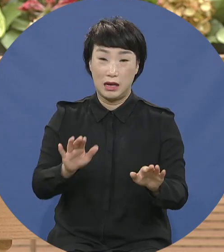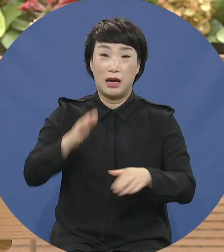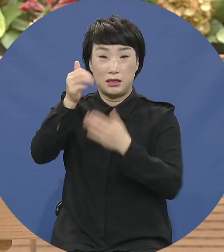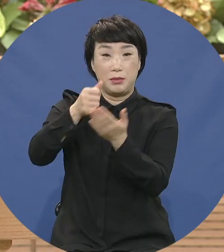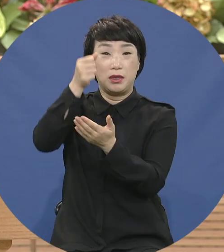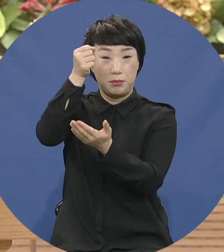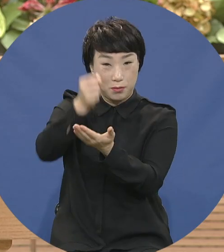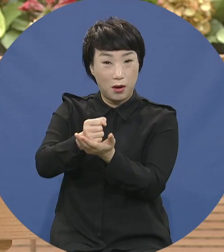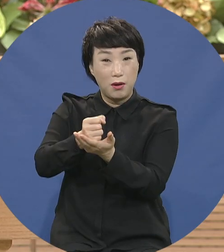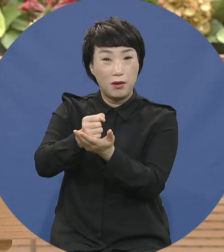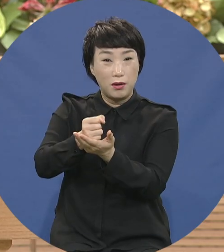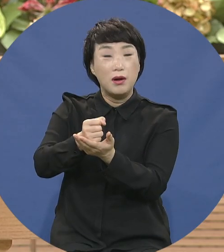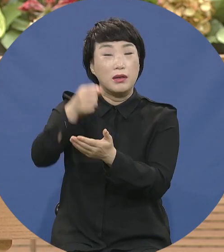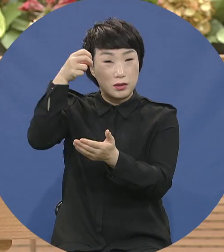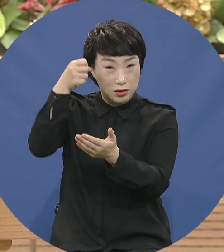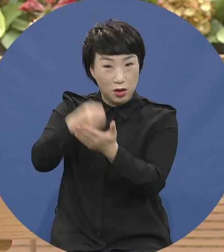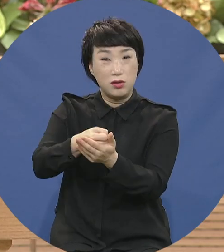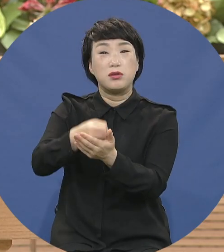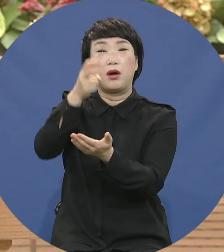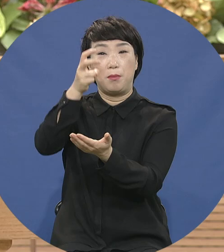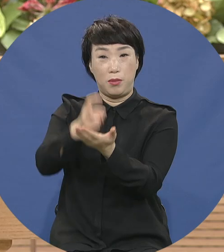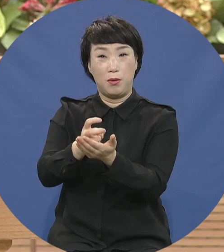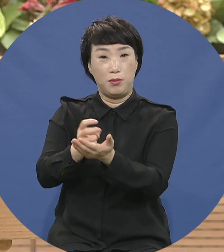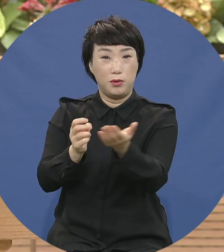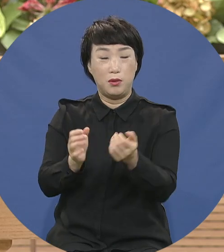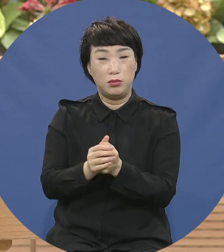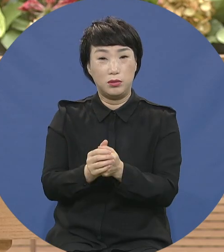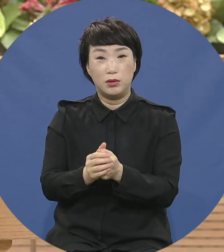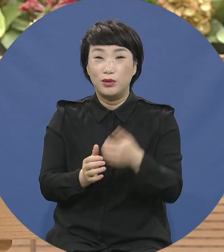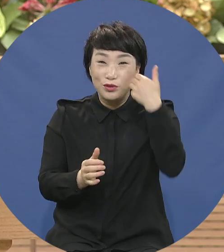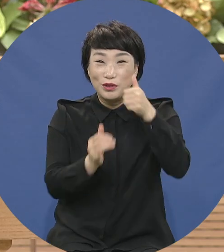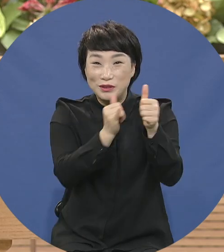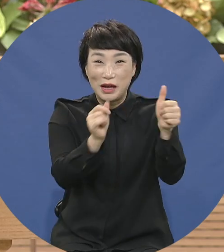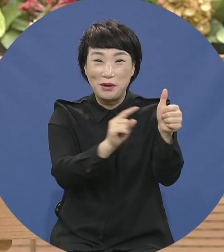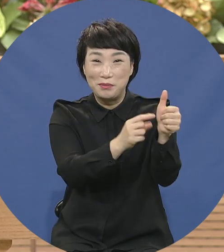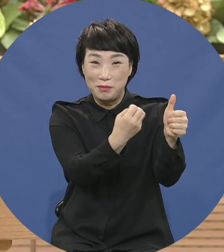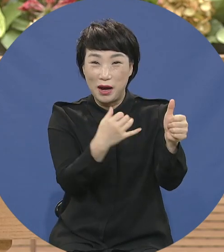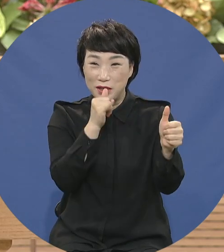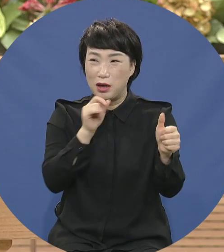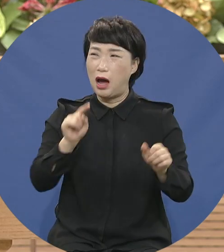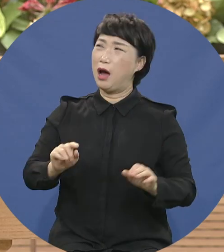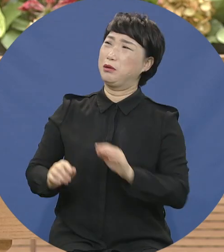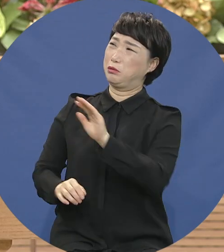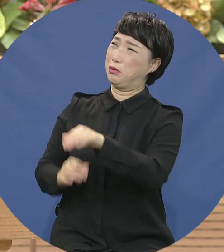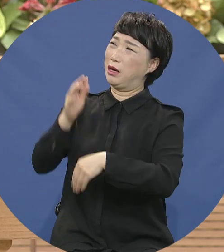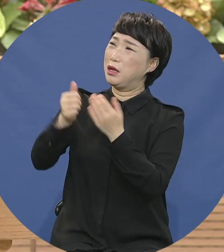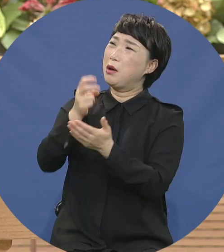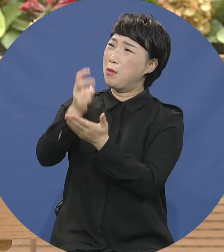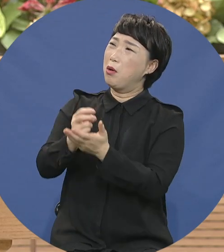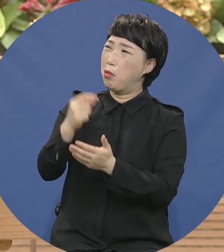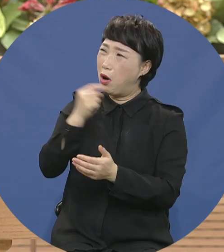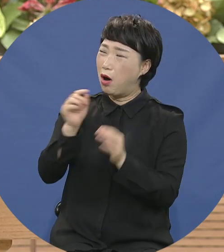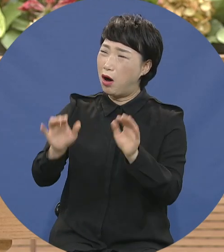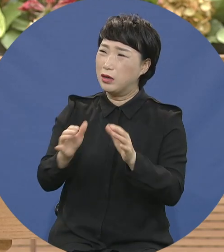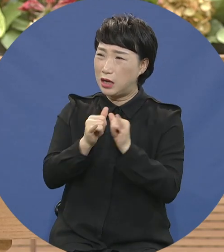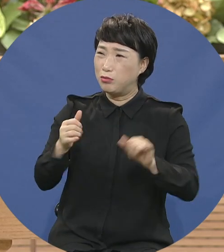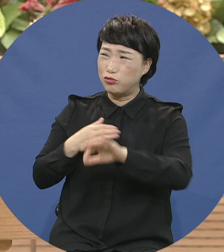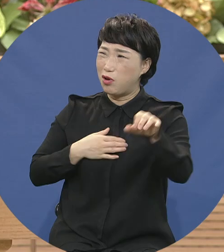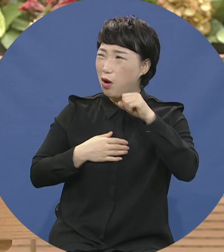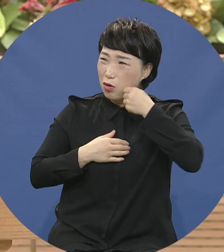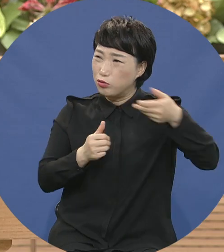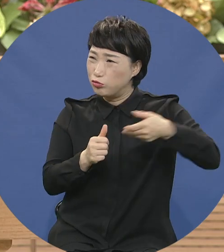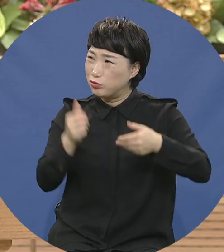정하신 법이라 이 말이에요. 법. 어떤 사람들은 왜 하나님은 그렇게 법을 만들어 놓고 사람을